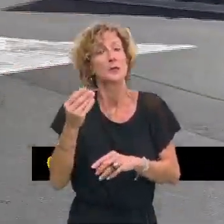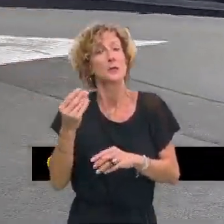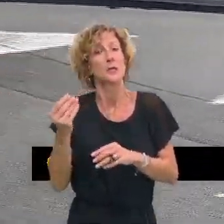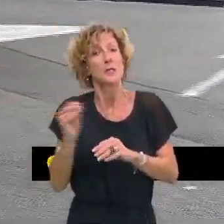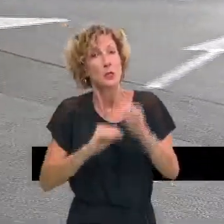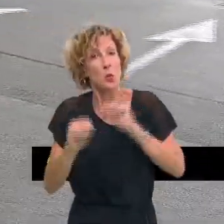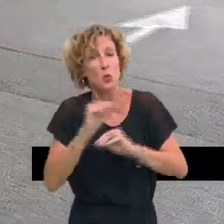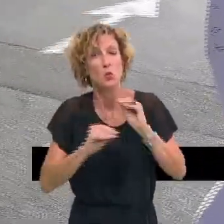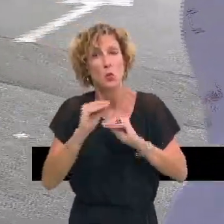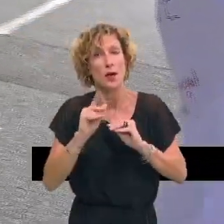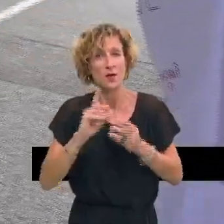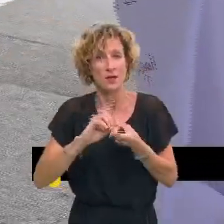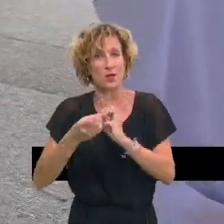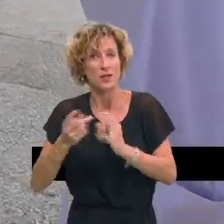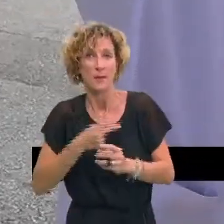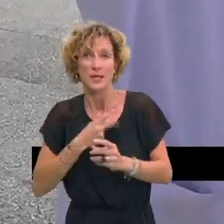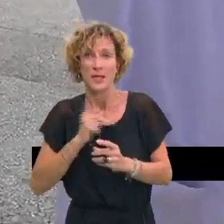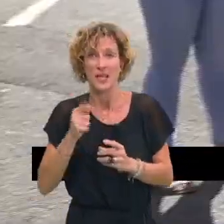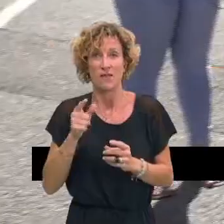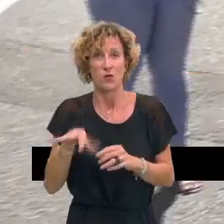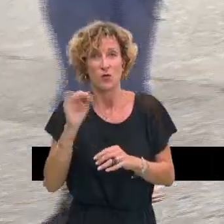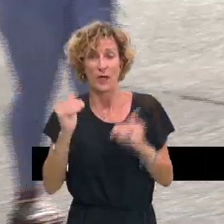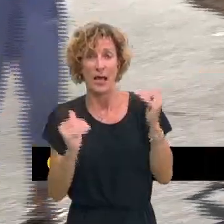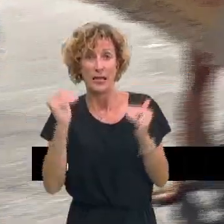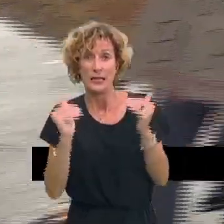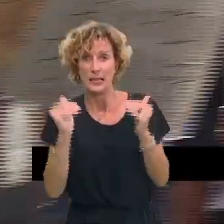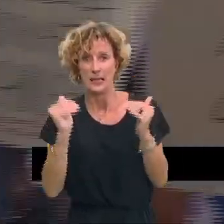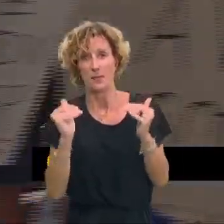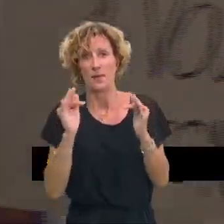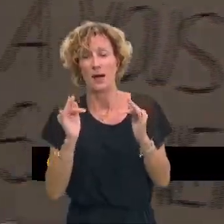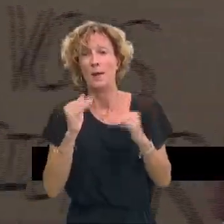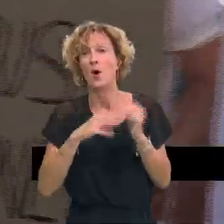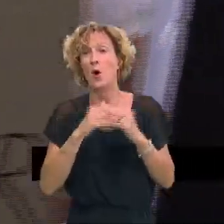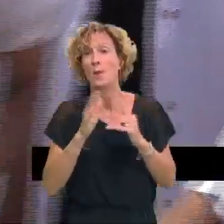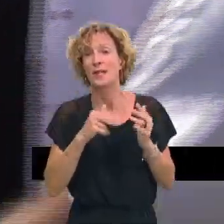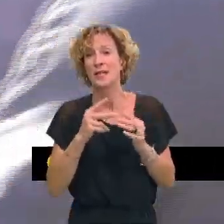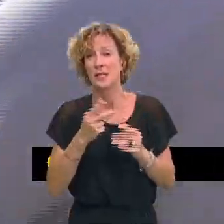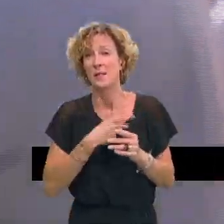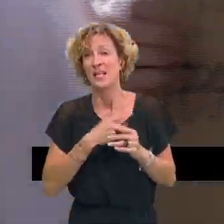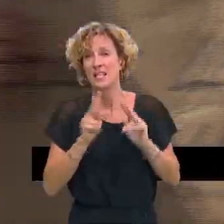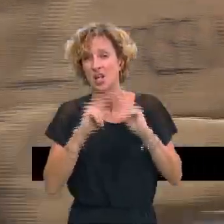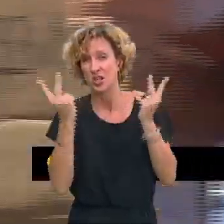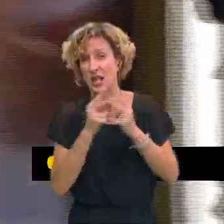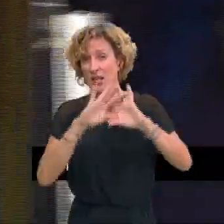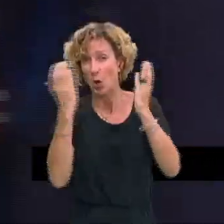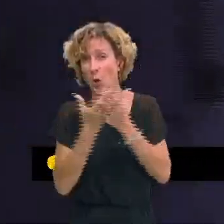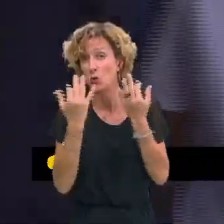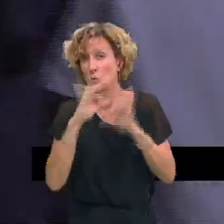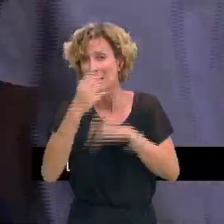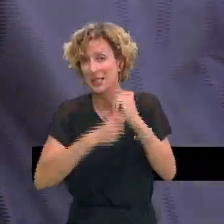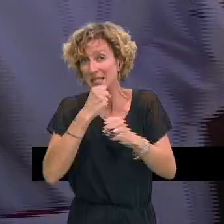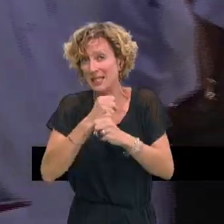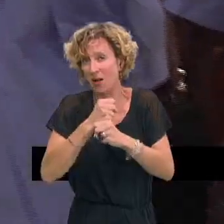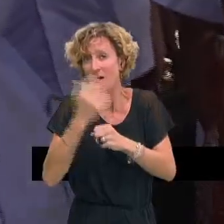Un certain équilibre à retrouver donc pour ce métier de généraliste qui comptera alors 10 années de formation si le projet de loi est